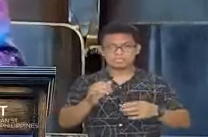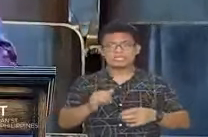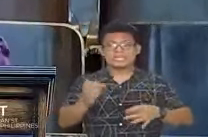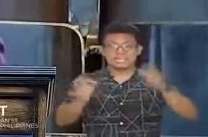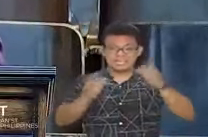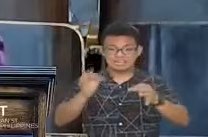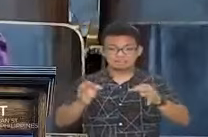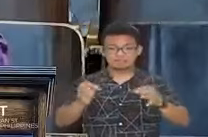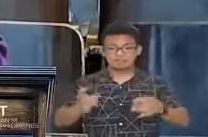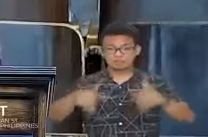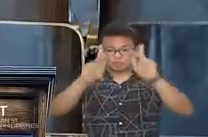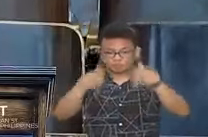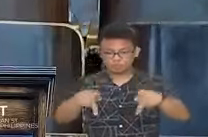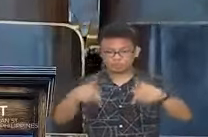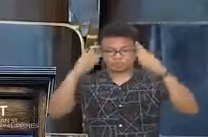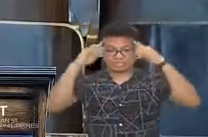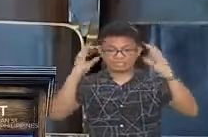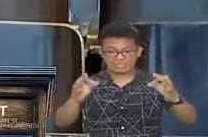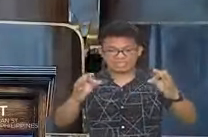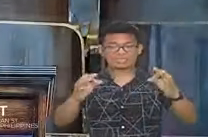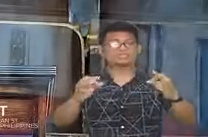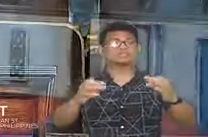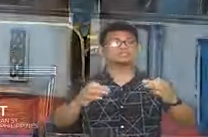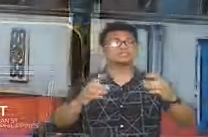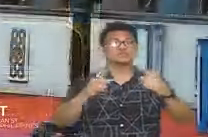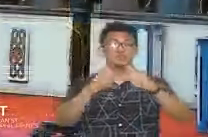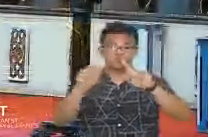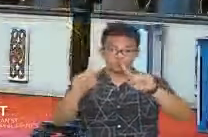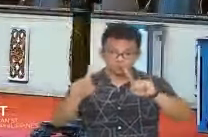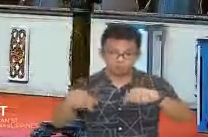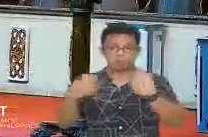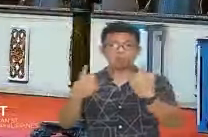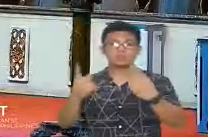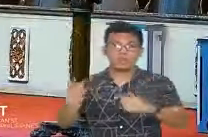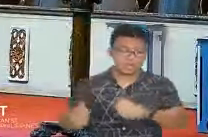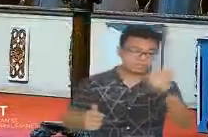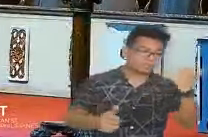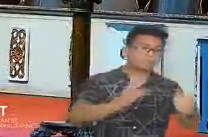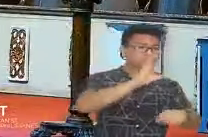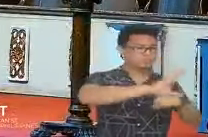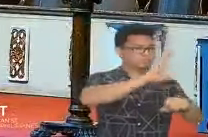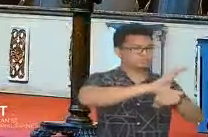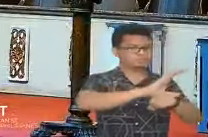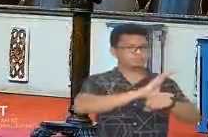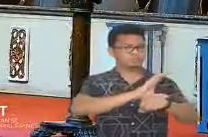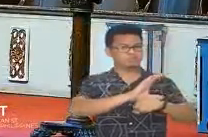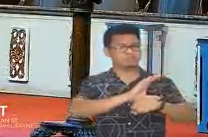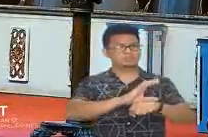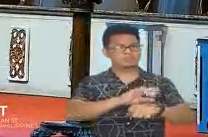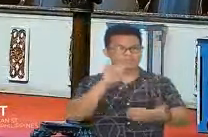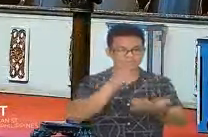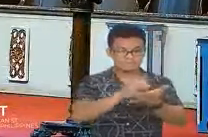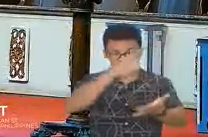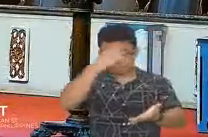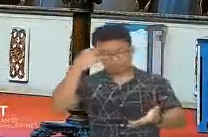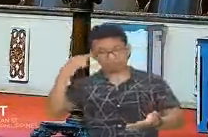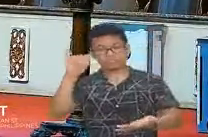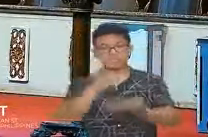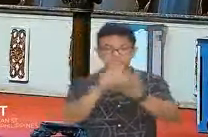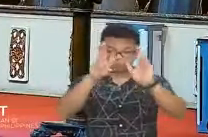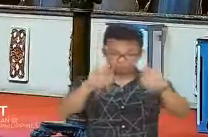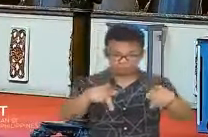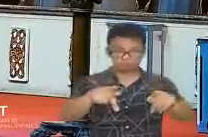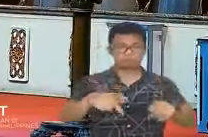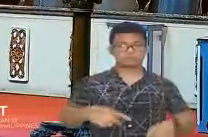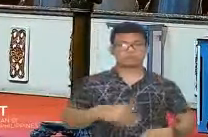Ingon tong tao ngayon sa nga ako judge, wala akong mangawat o kabaw. Isa ang